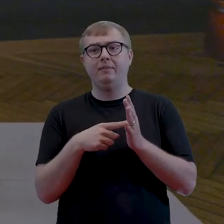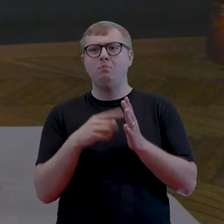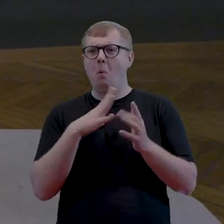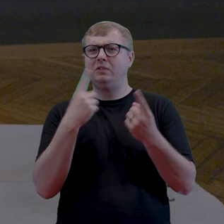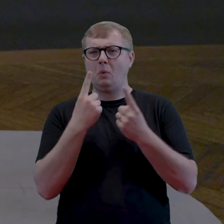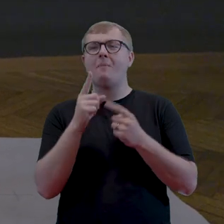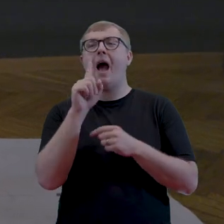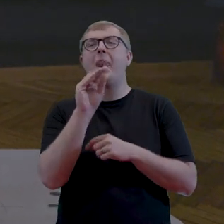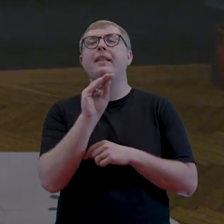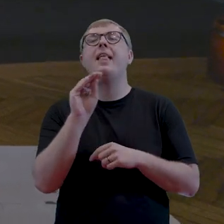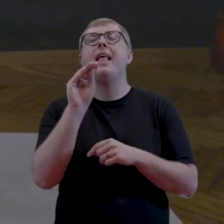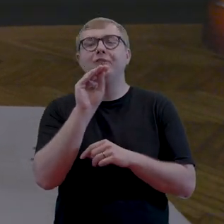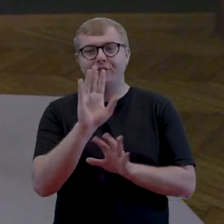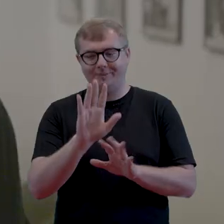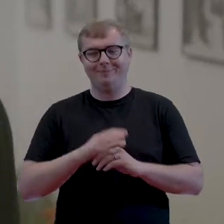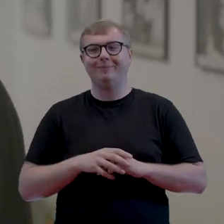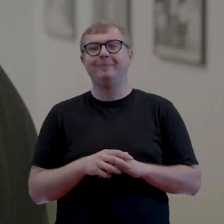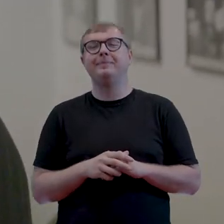było super, ale jeszcze...